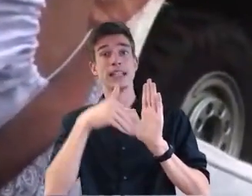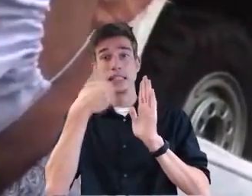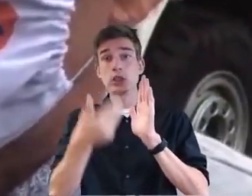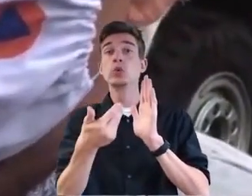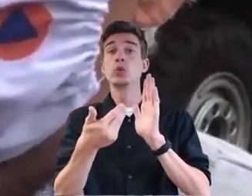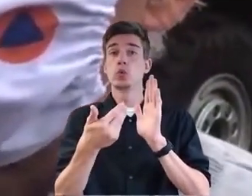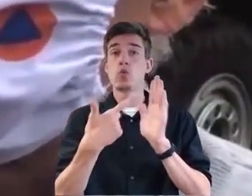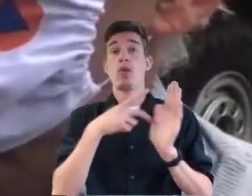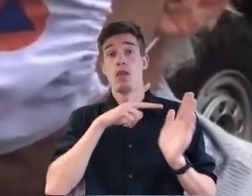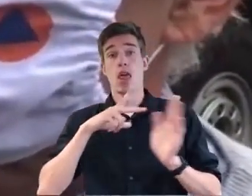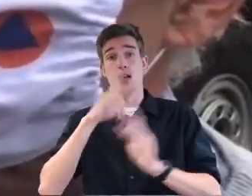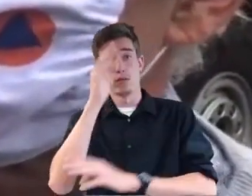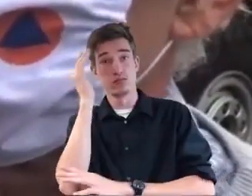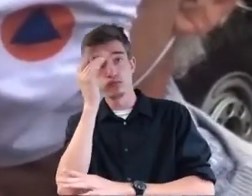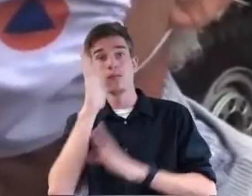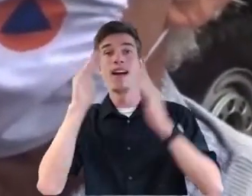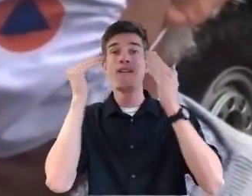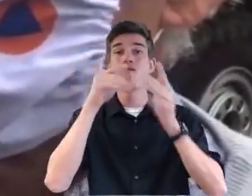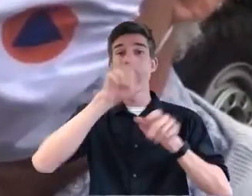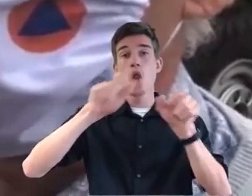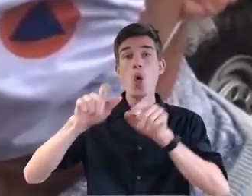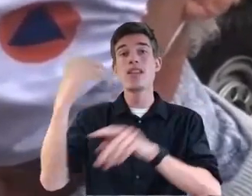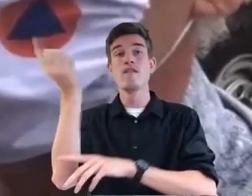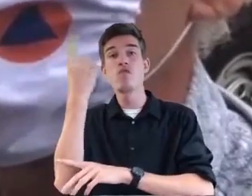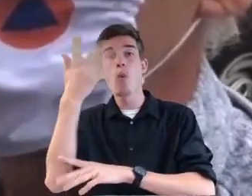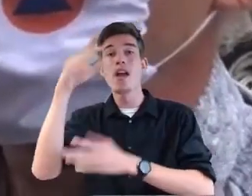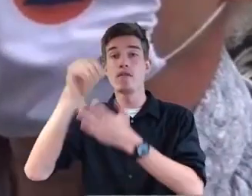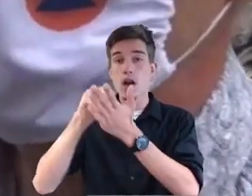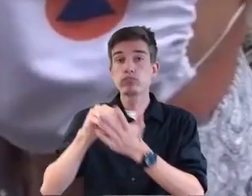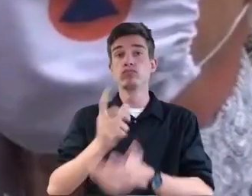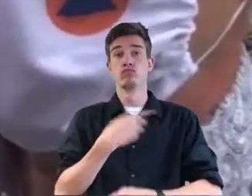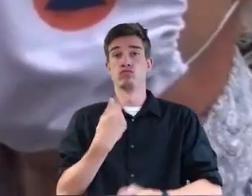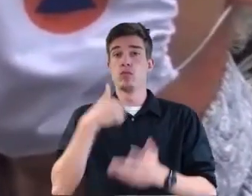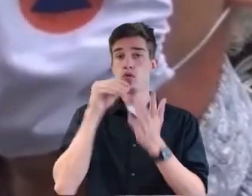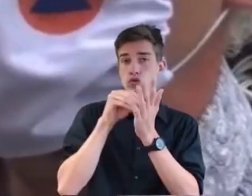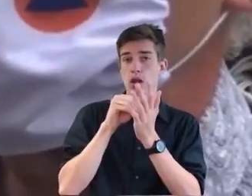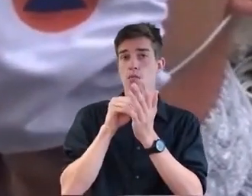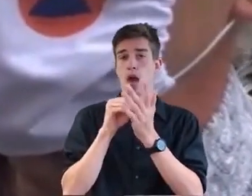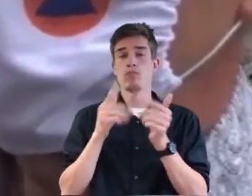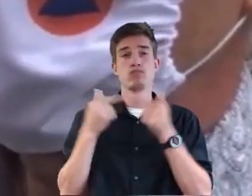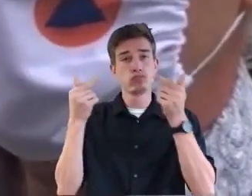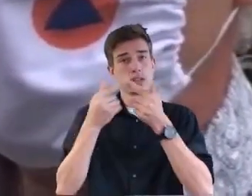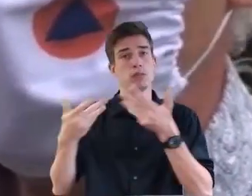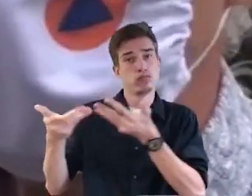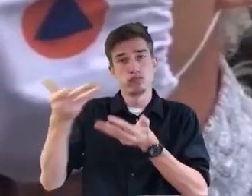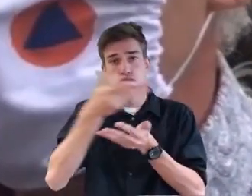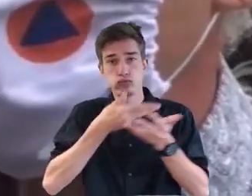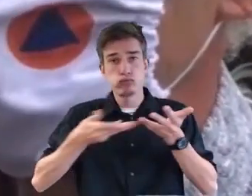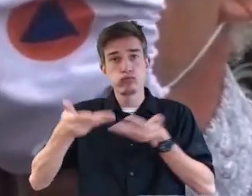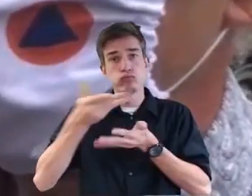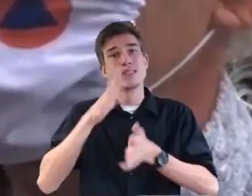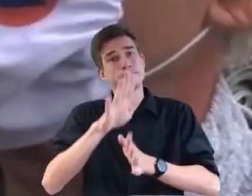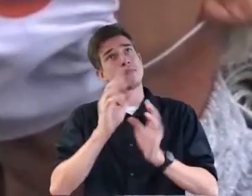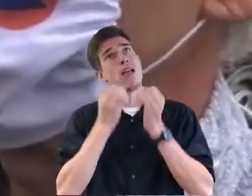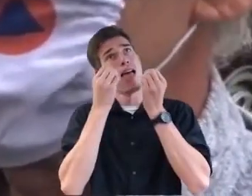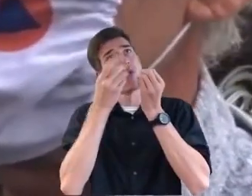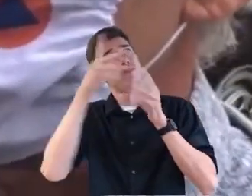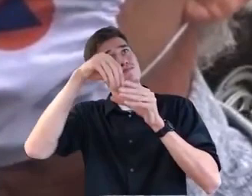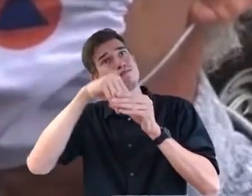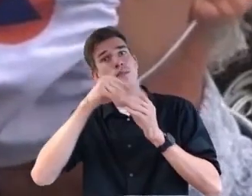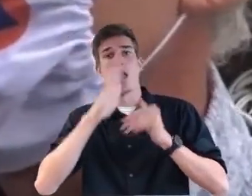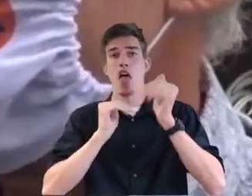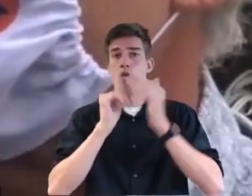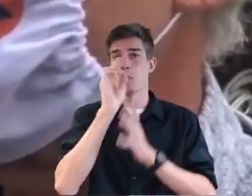Gremium gestanden mit Fachleuten aus Bundesländern, von der Feuerwehr und von uns. Und wir haben uns zusammengesetzt und haben uns überlegt, wie könnte das Auto aussehen? Das perfekte Auto